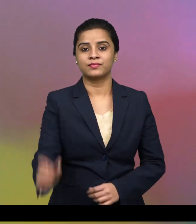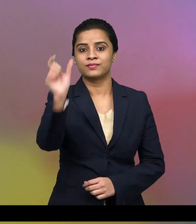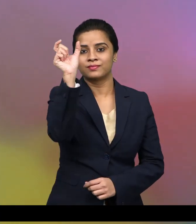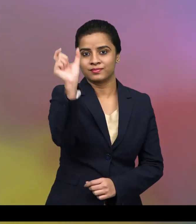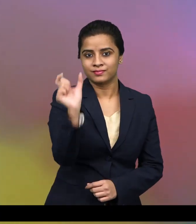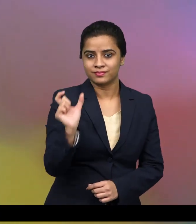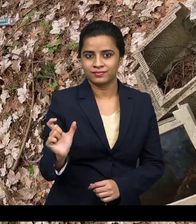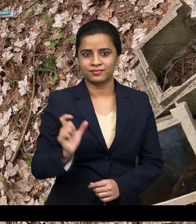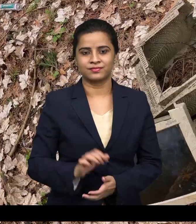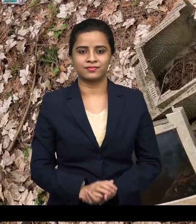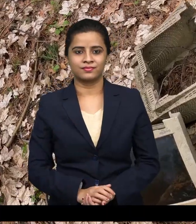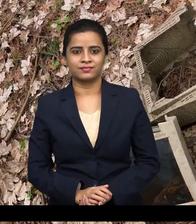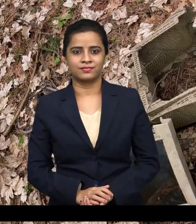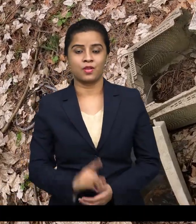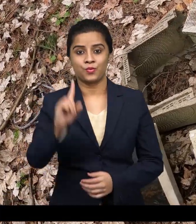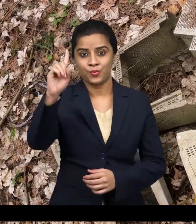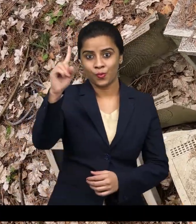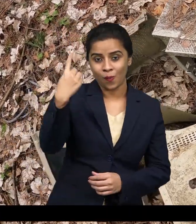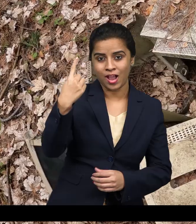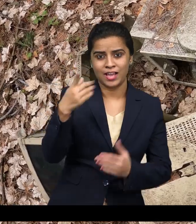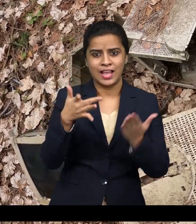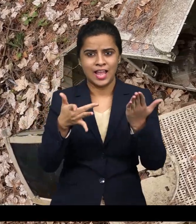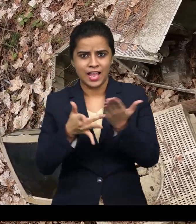खोज शब्द। विद्युत अपशिष्ट,